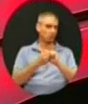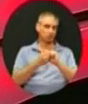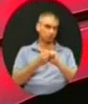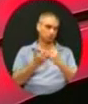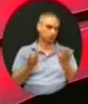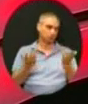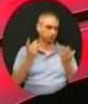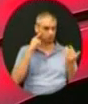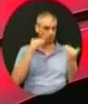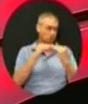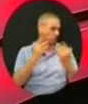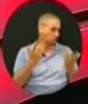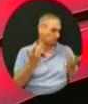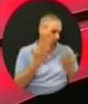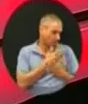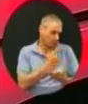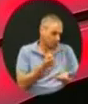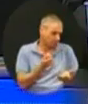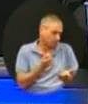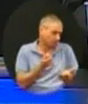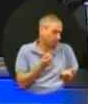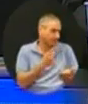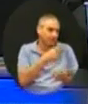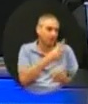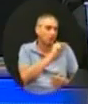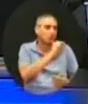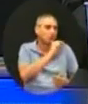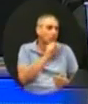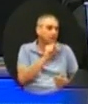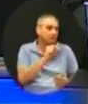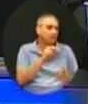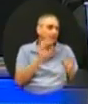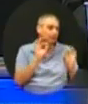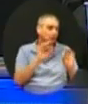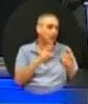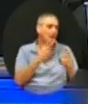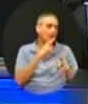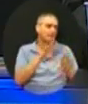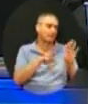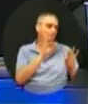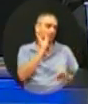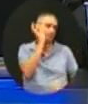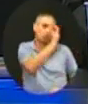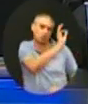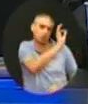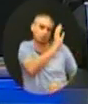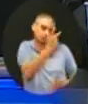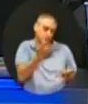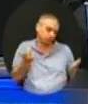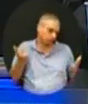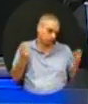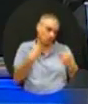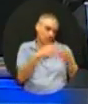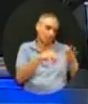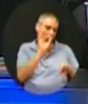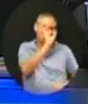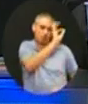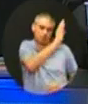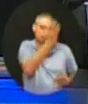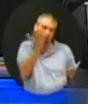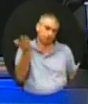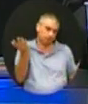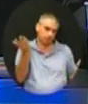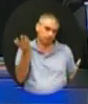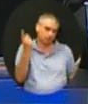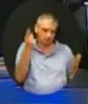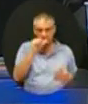שזה יהיה מתואם זה לא ענין שההפתעה או לא הפתעה זה עניין קיום בחירות שמועמד לנשיאות נתן לבוחרים שלו את יודעת